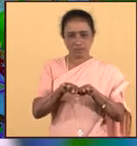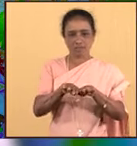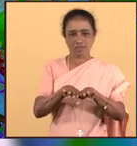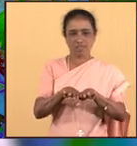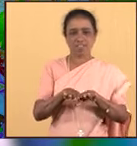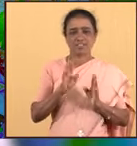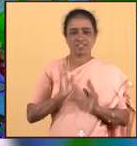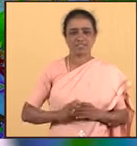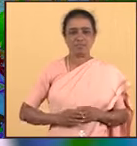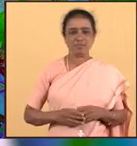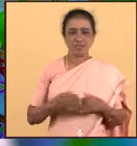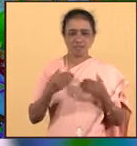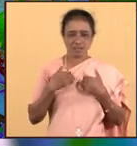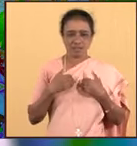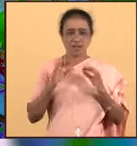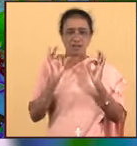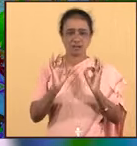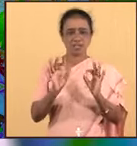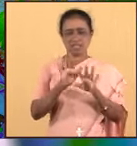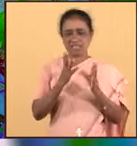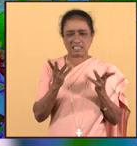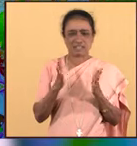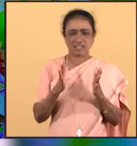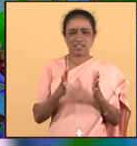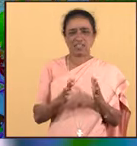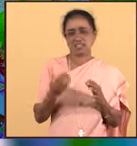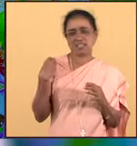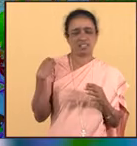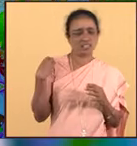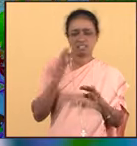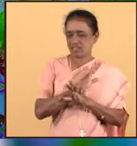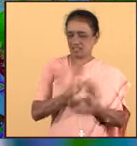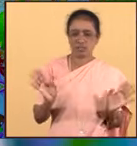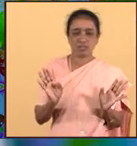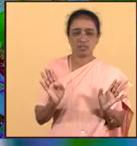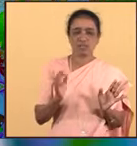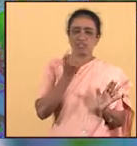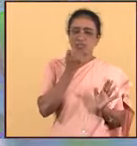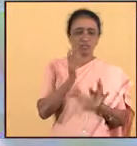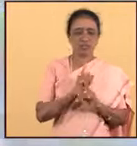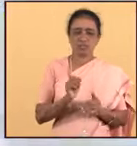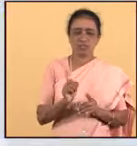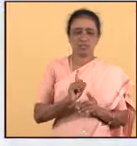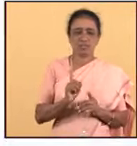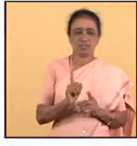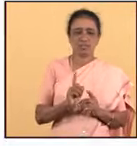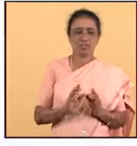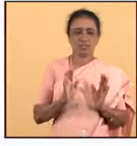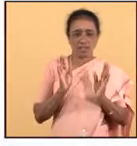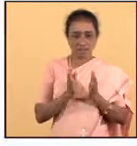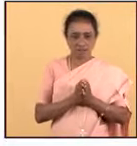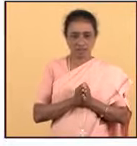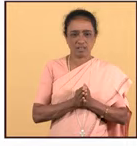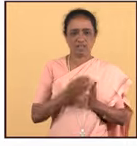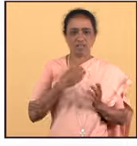சமயம் எப்படி இருக்கணும்? நம்மளுக்கு எனது நன்மையை செய்யாவிட்டாலும் தீமை செய்யாமல் இருக்க வேண்டும். அப்படின்னா என்ன அர்த்தம் அப்படின்னா, சமயம் நமக்கு